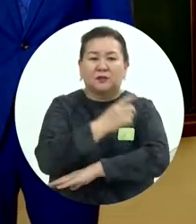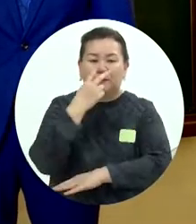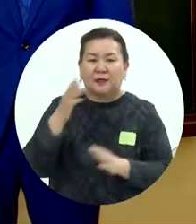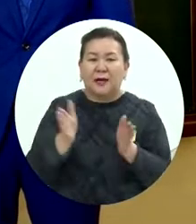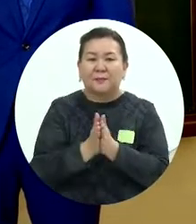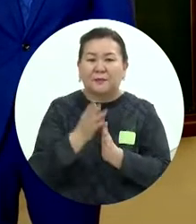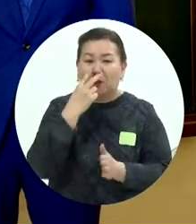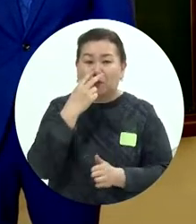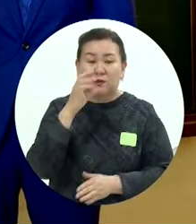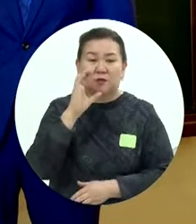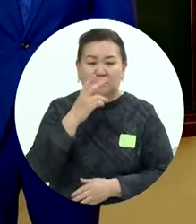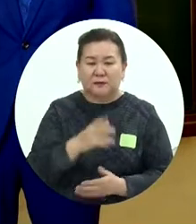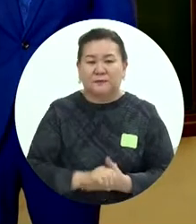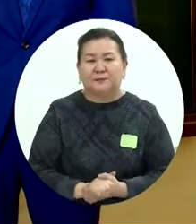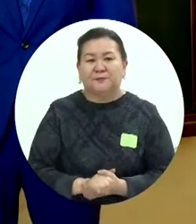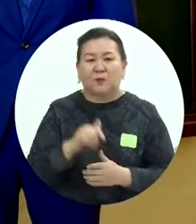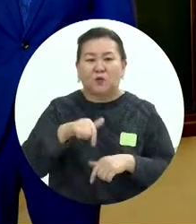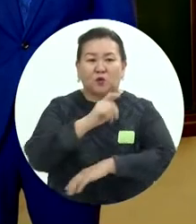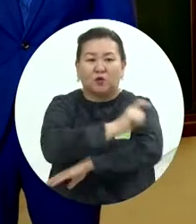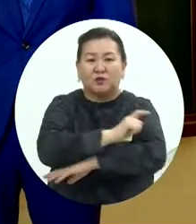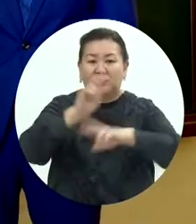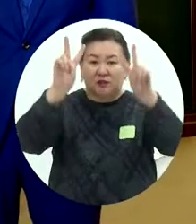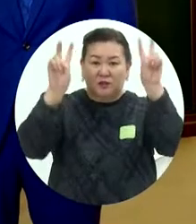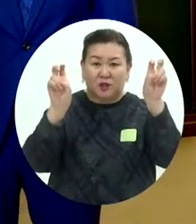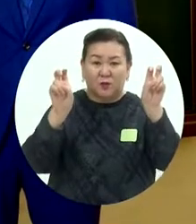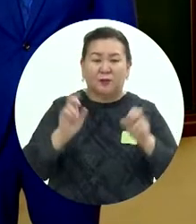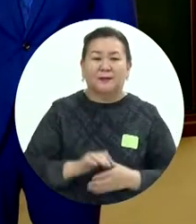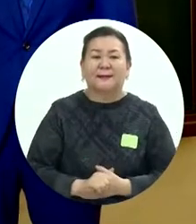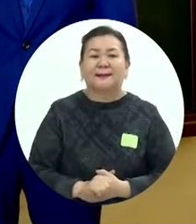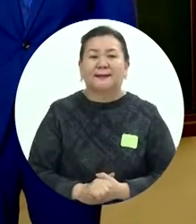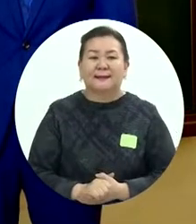явцдаа хамтдаа мэдж авцгаая. За өнөөдрийн хичээлийн сэдв маань